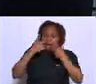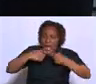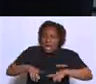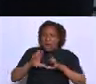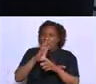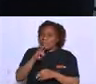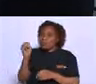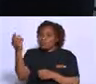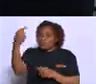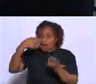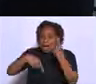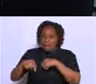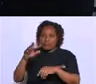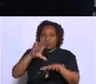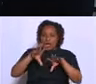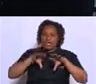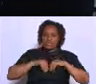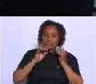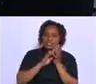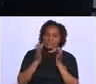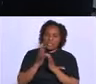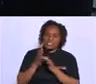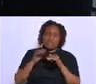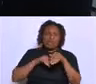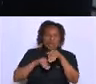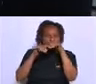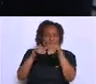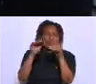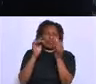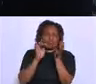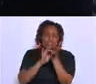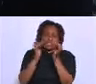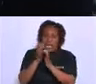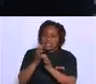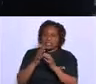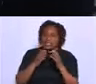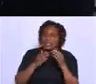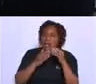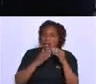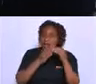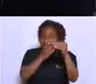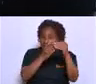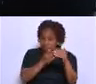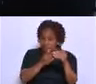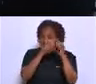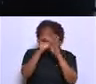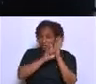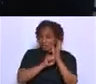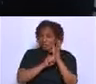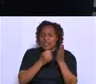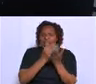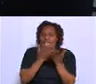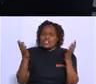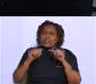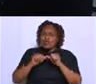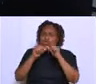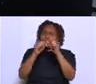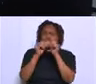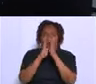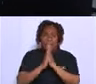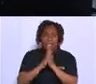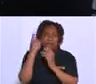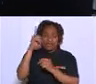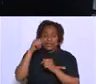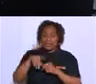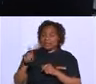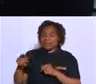waweze kumpokea Yesu na kufuata maelekezo ya Mungu. Kule mlipo kwenye vituo, wale ambao ndio wenye vituo, endeleeni kuwaombea wale watu